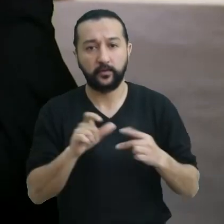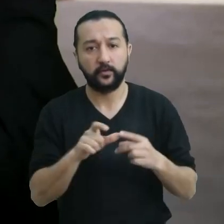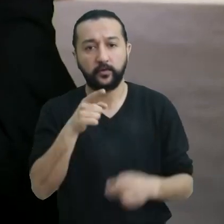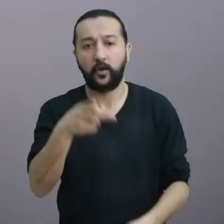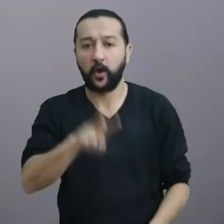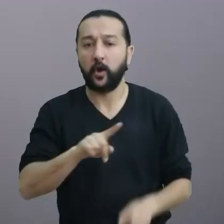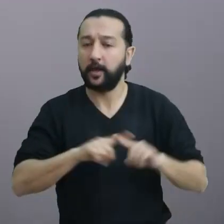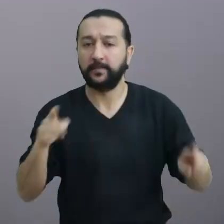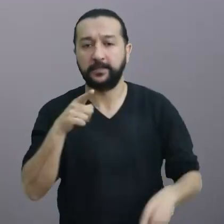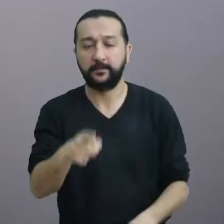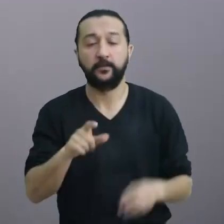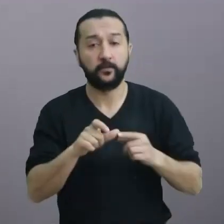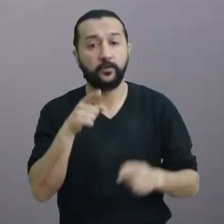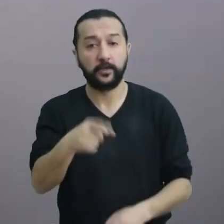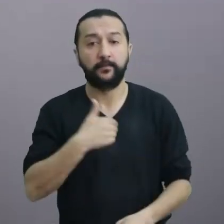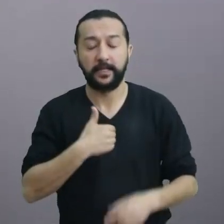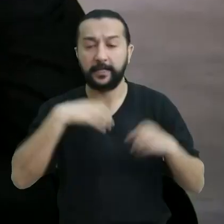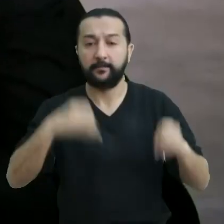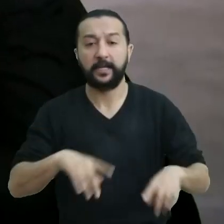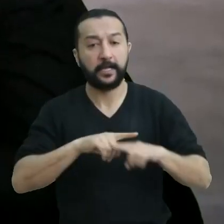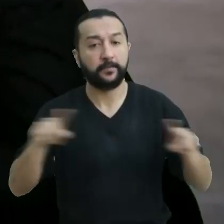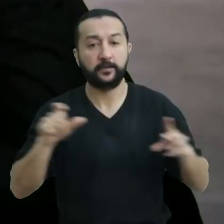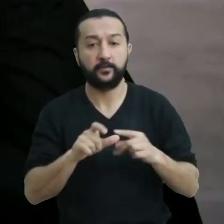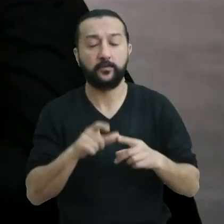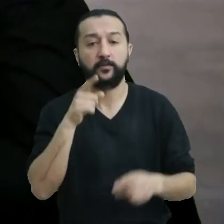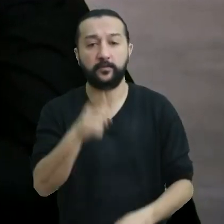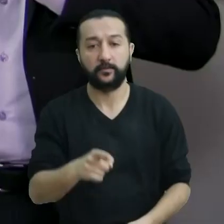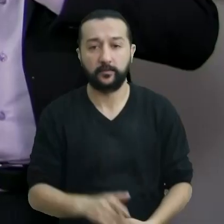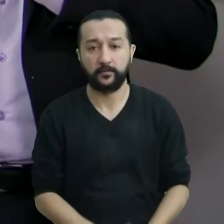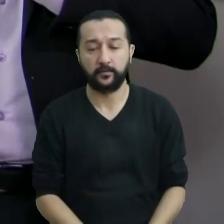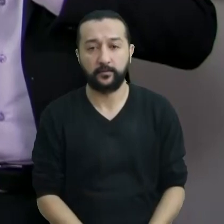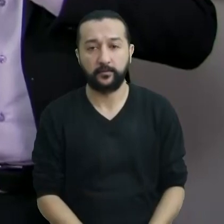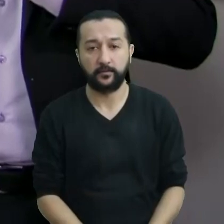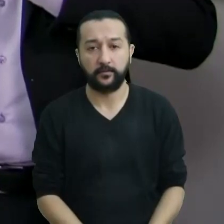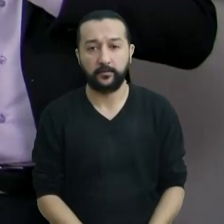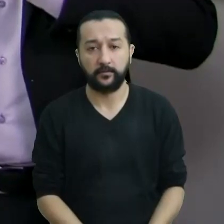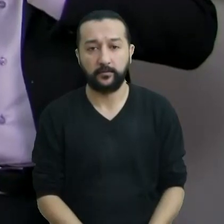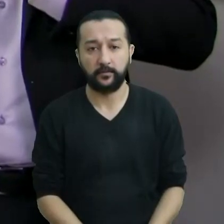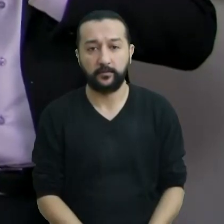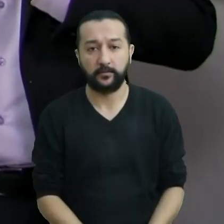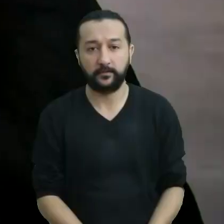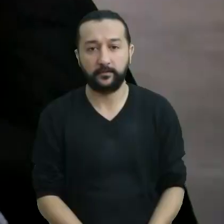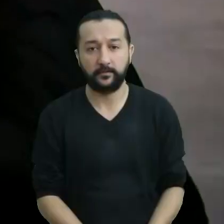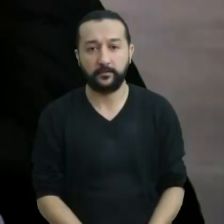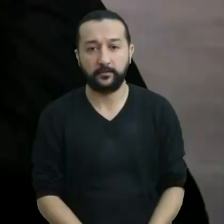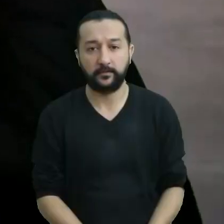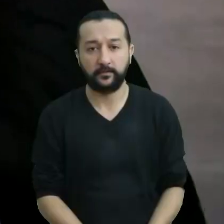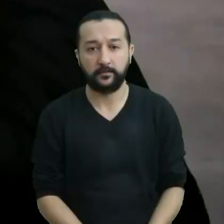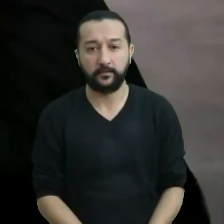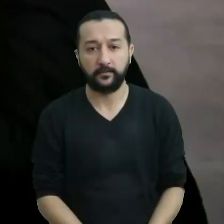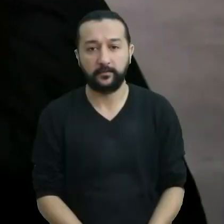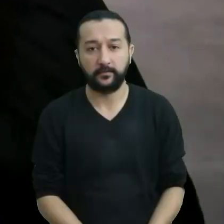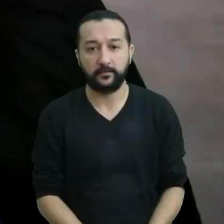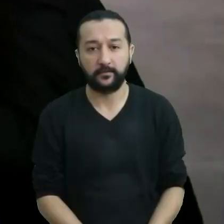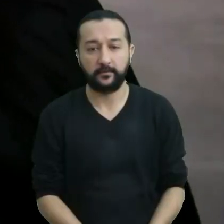Şükrü ölemezsin. Şükrü beni bırakamazsın Şükrü. Başını Şükrü'nün göğsüne yasladı. Herkes şokta.